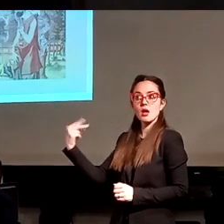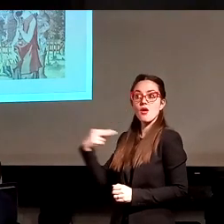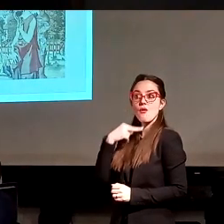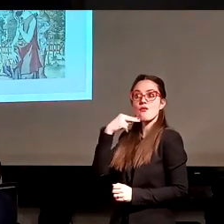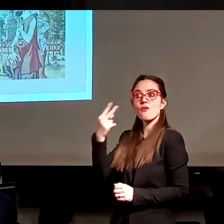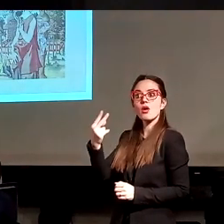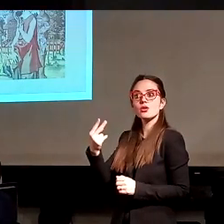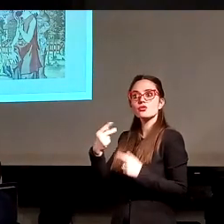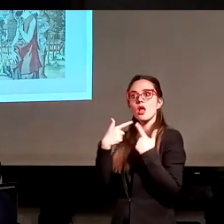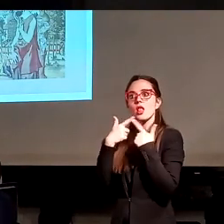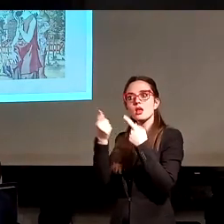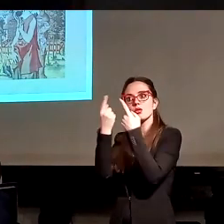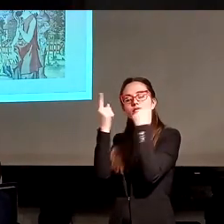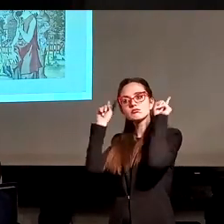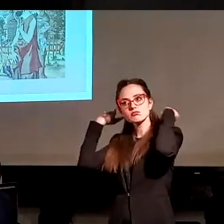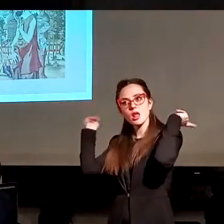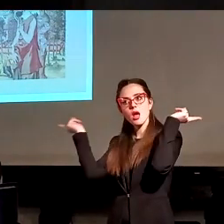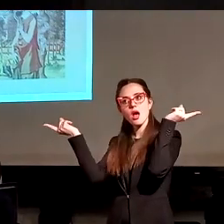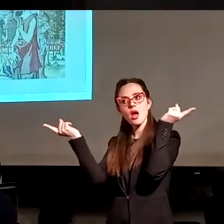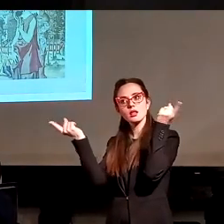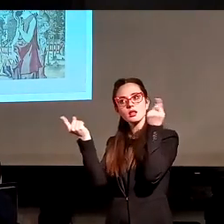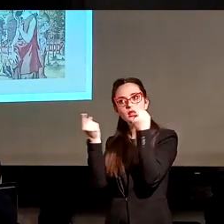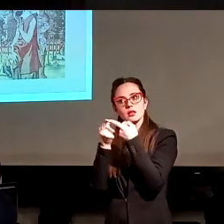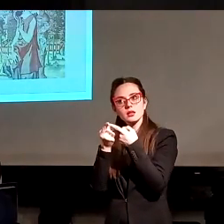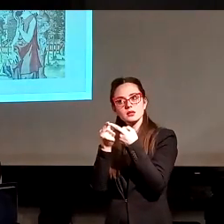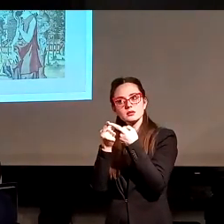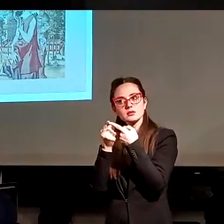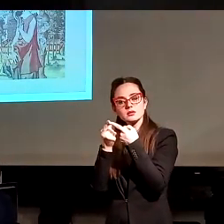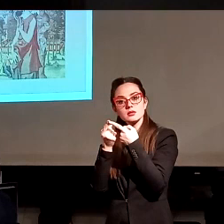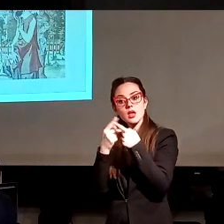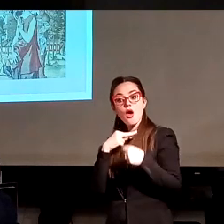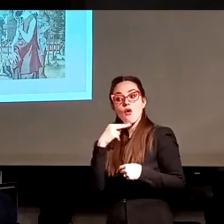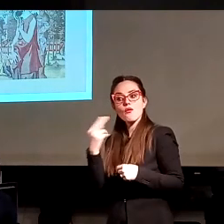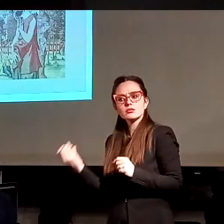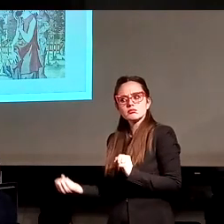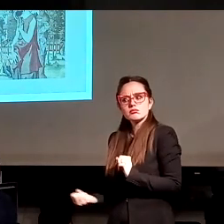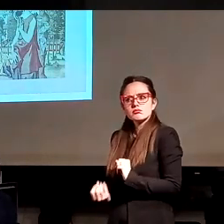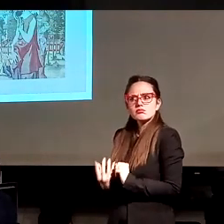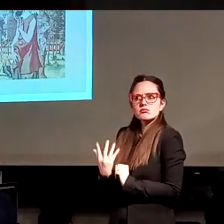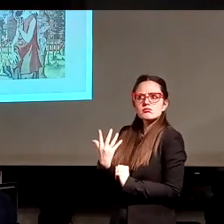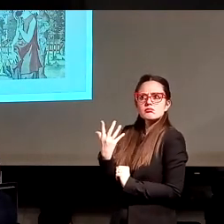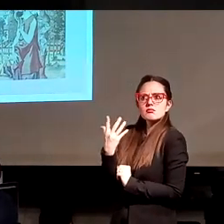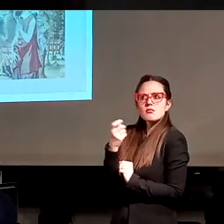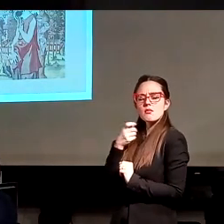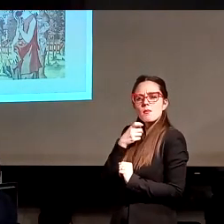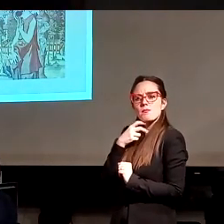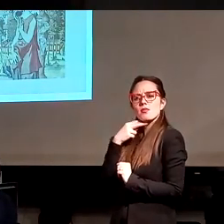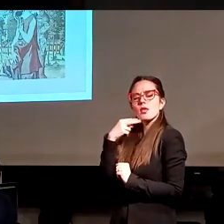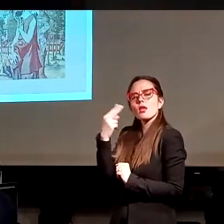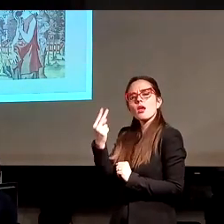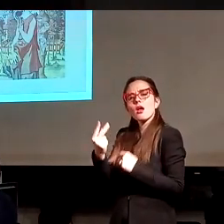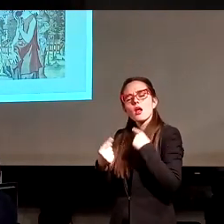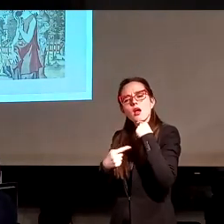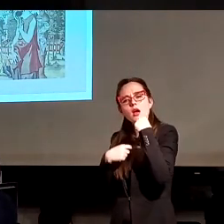parlava in latino quella voce che veniva dalle tenebre articolava con un piacere